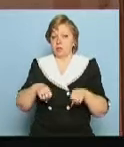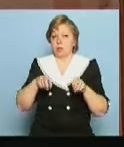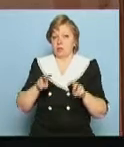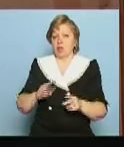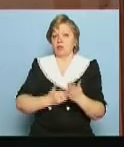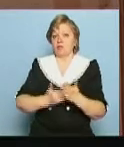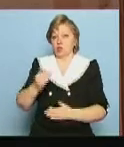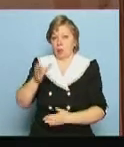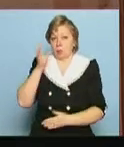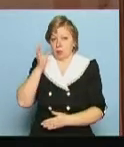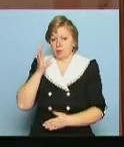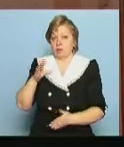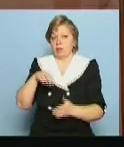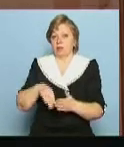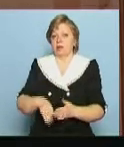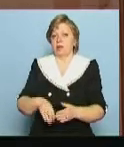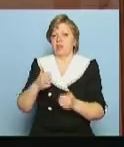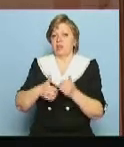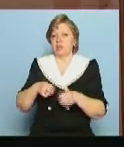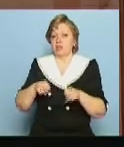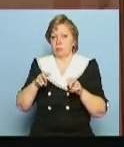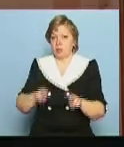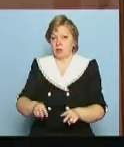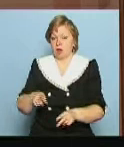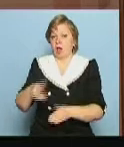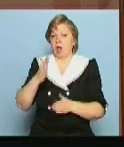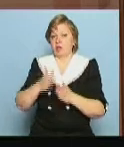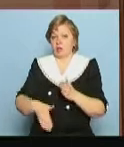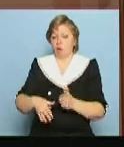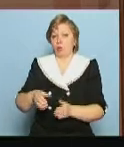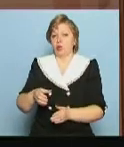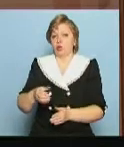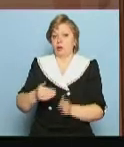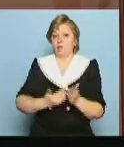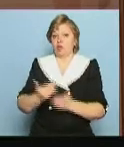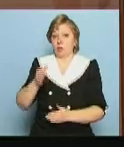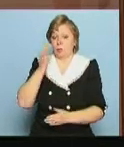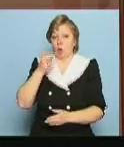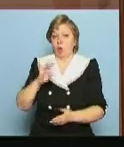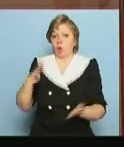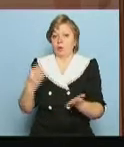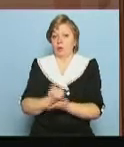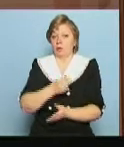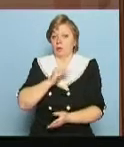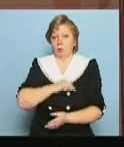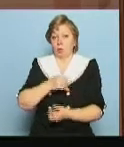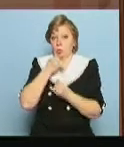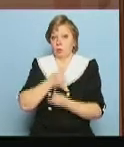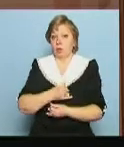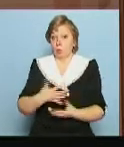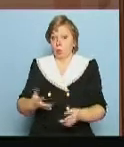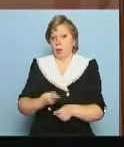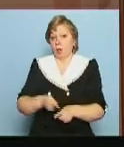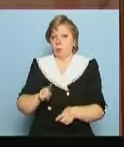высшим образованием, среднеспециальным образованием. То есть они закончили высшее учебное заведение среднеспециальное, но найти себя на рынке труда не могут. Поэтому